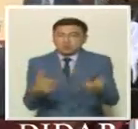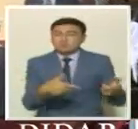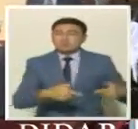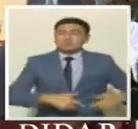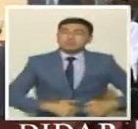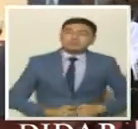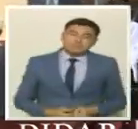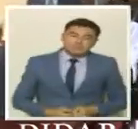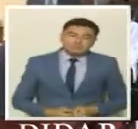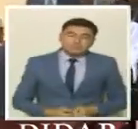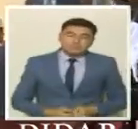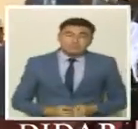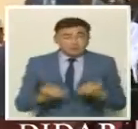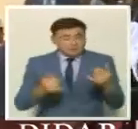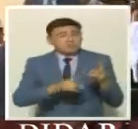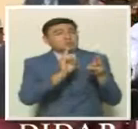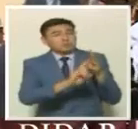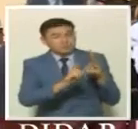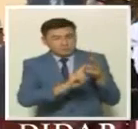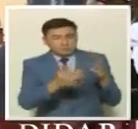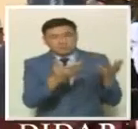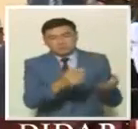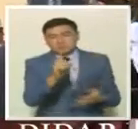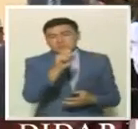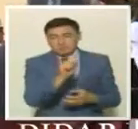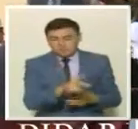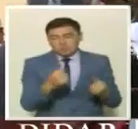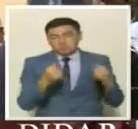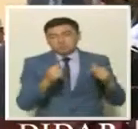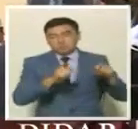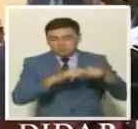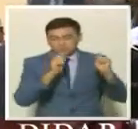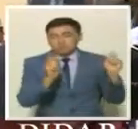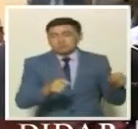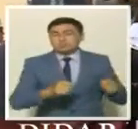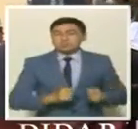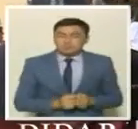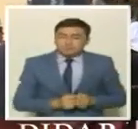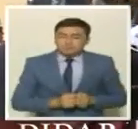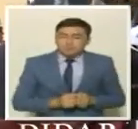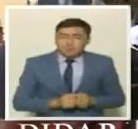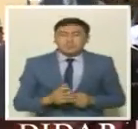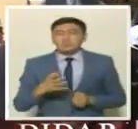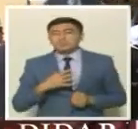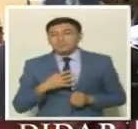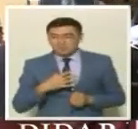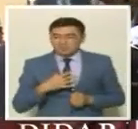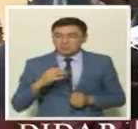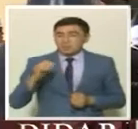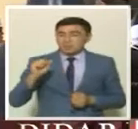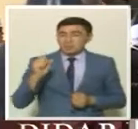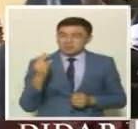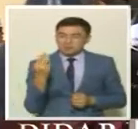Сулеймен спорт кешені ашылып жатыр. Мы открываем этот 3-й спортивный комплекс имени Сулеймена в Баутино. Первый был сдан в эксплуатацию в селе